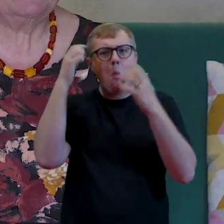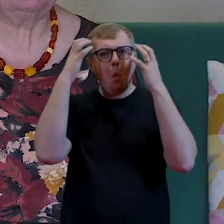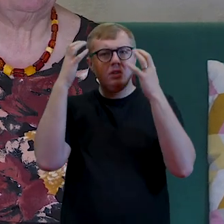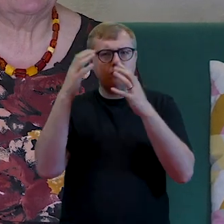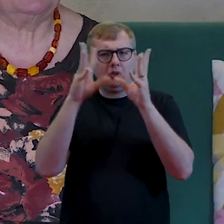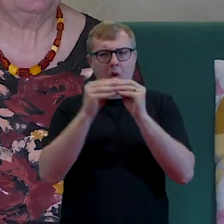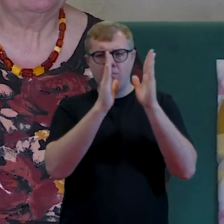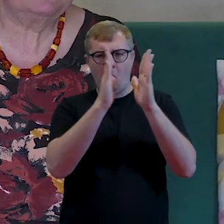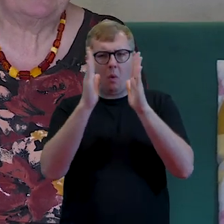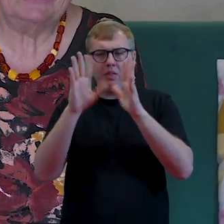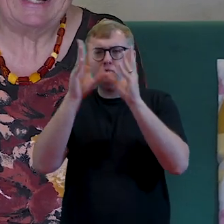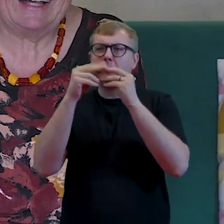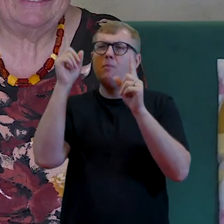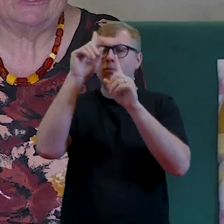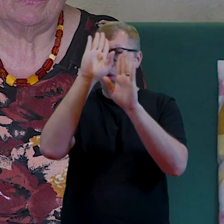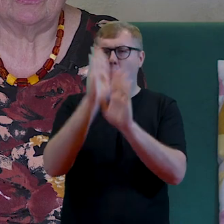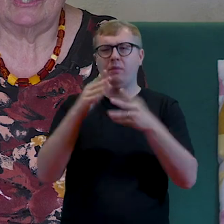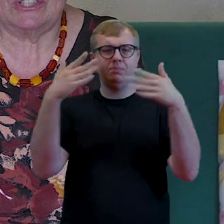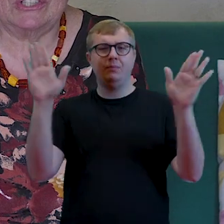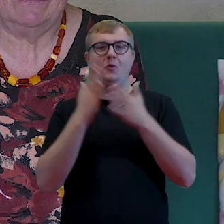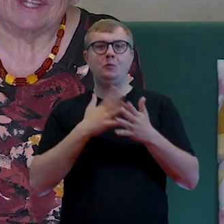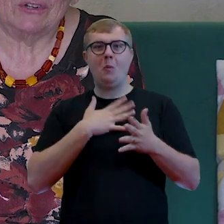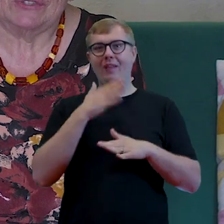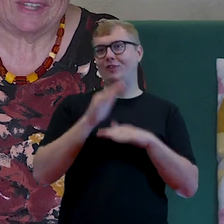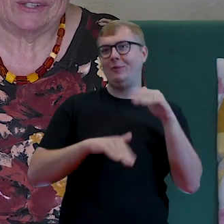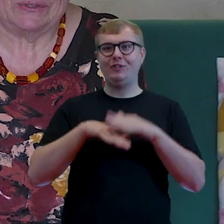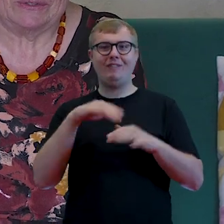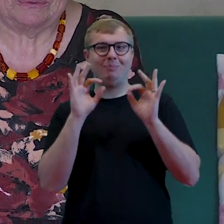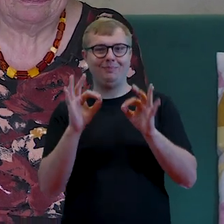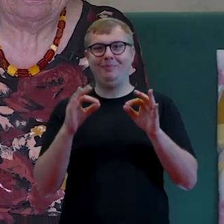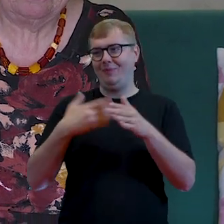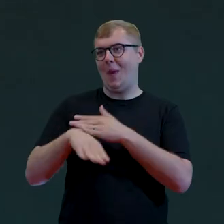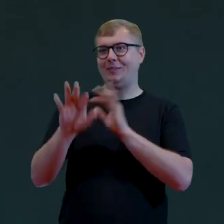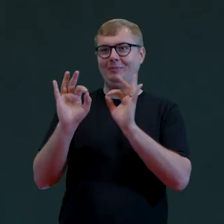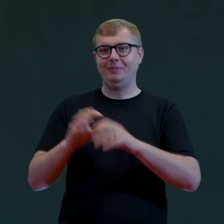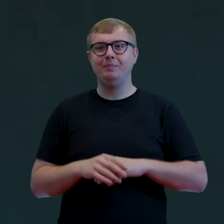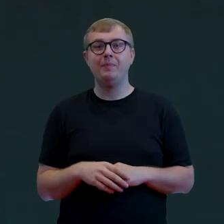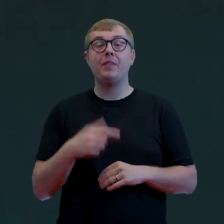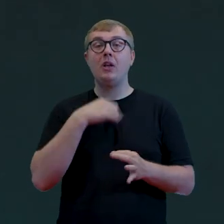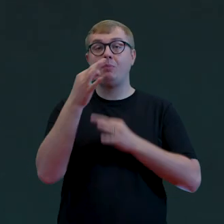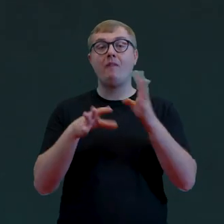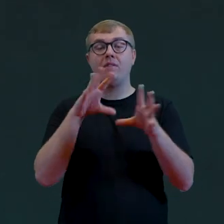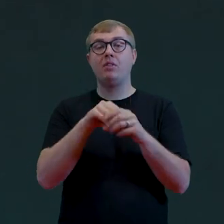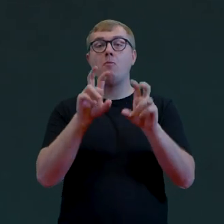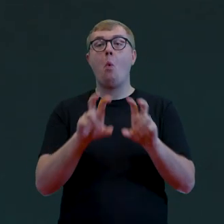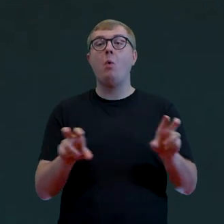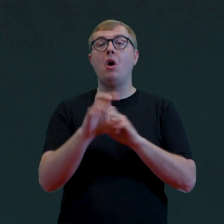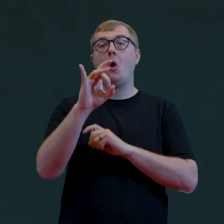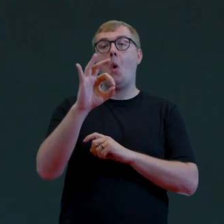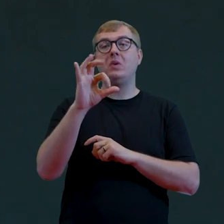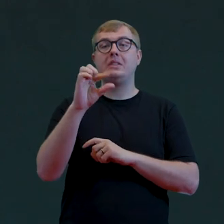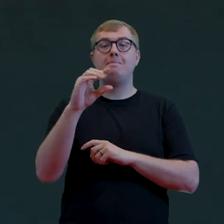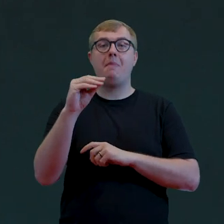wszystko porządkują wszystko ucieka i wtedy człowiek czuje się szczęśliwy kiedy wychodzi z takiego koncertu ja śpiewam w chórze